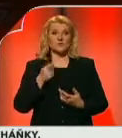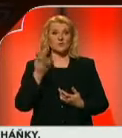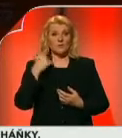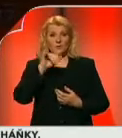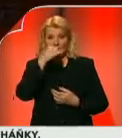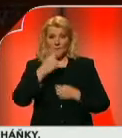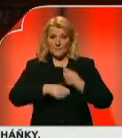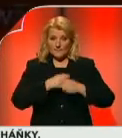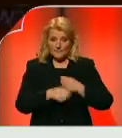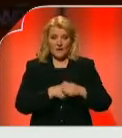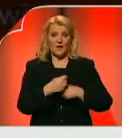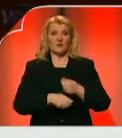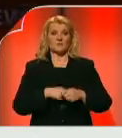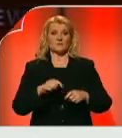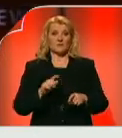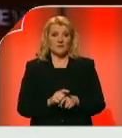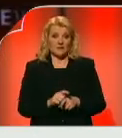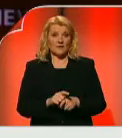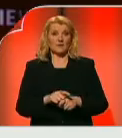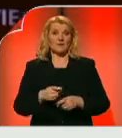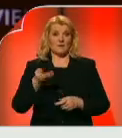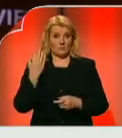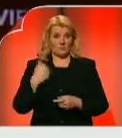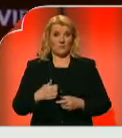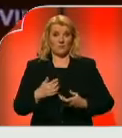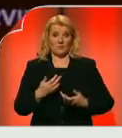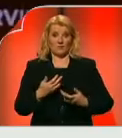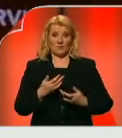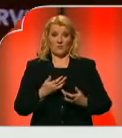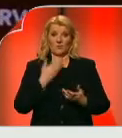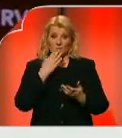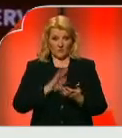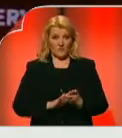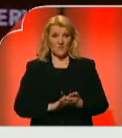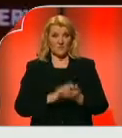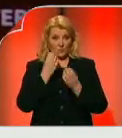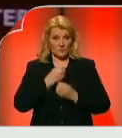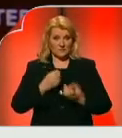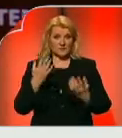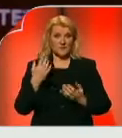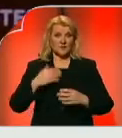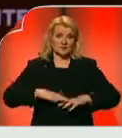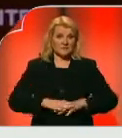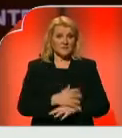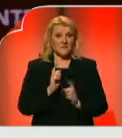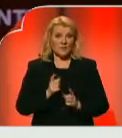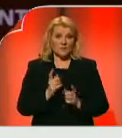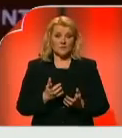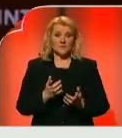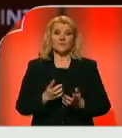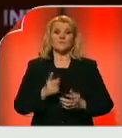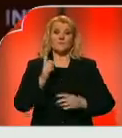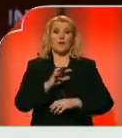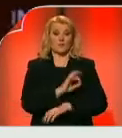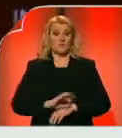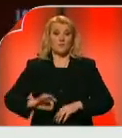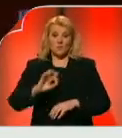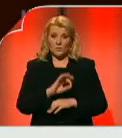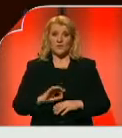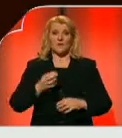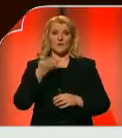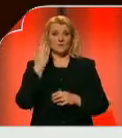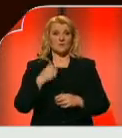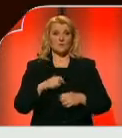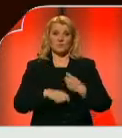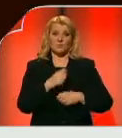vynaložené úsilí a ta vynaložená práce, tak jestli přinesla to ovoce, které jsme předpokládali. Nicméně ten projekt byl